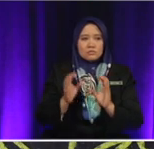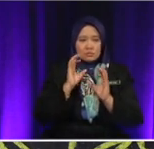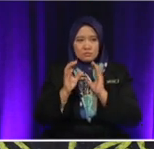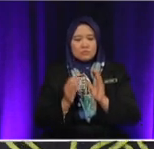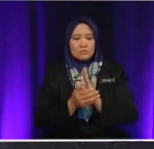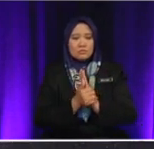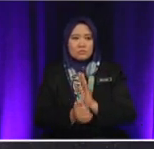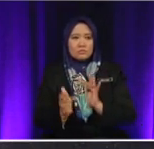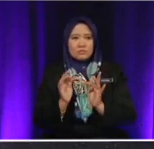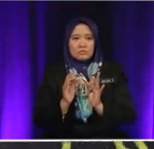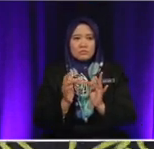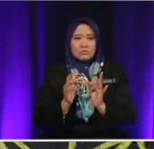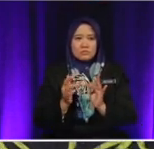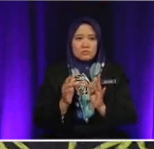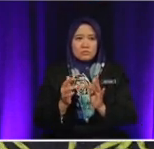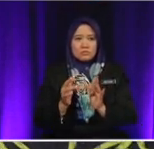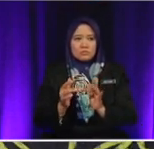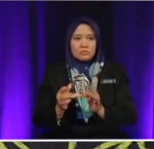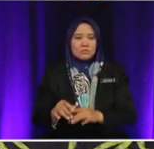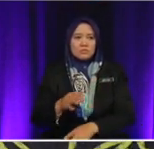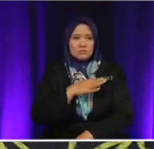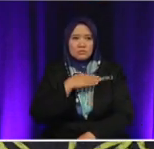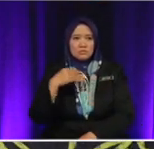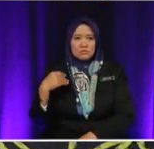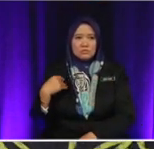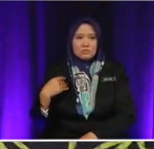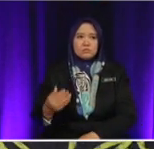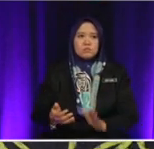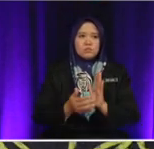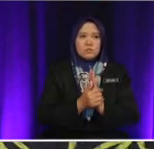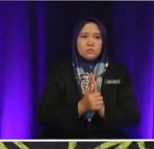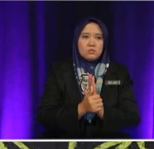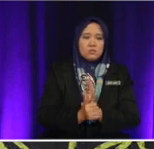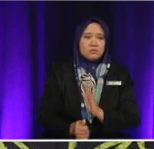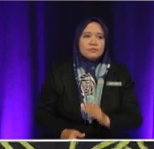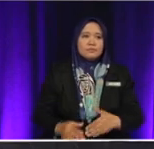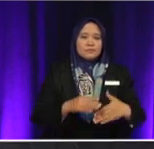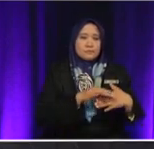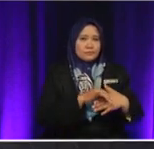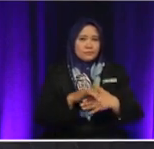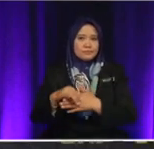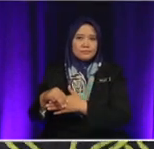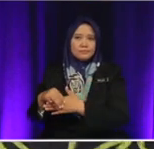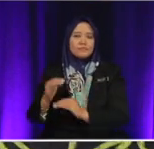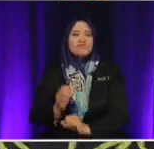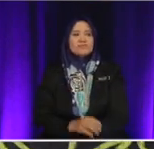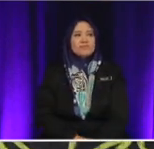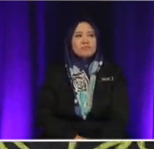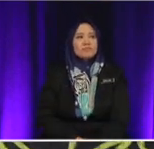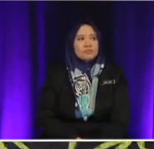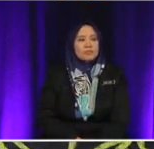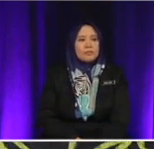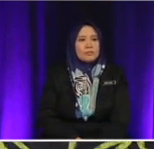jaringan di dalam perniagaan dan kemahiran kepimpinan. Okey. Maknanya